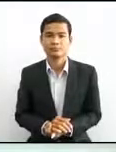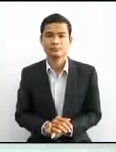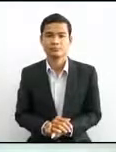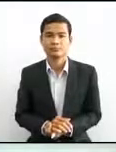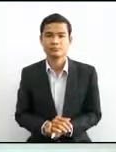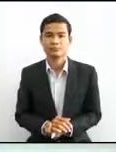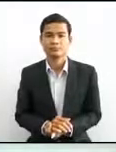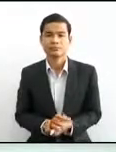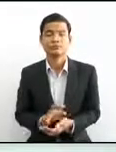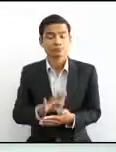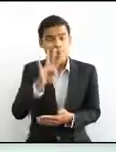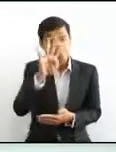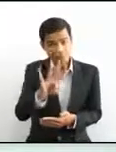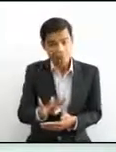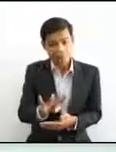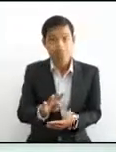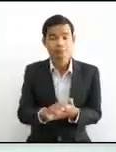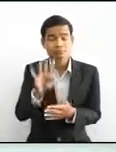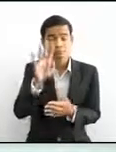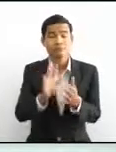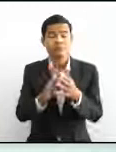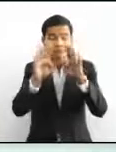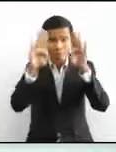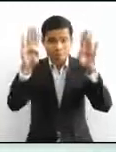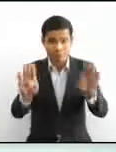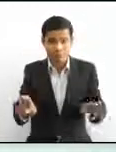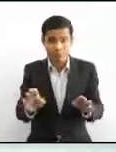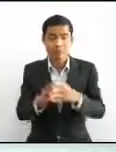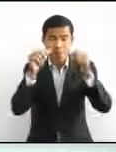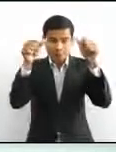cha con mở khơi nhé ta đang bọn này cừu lực đặc hiến